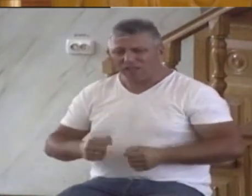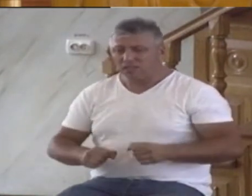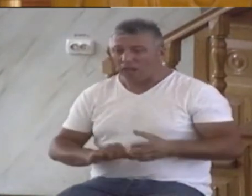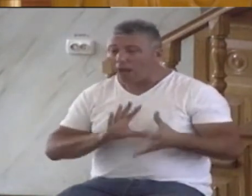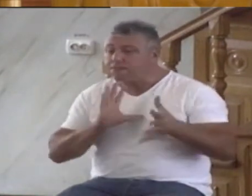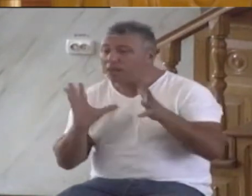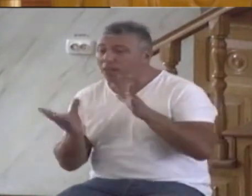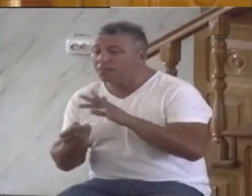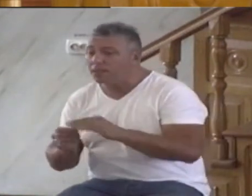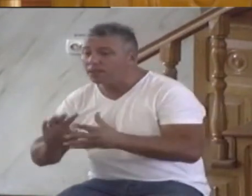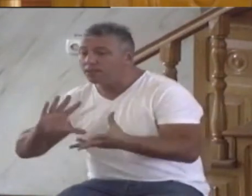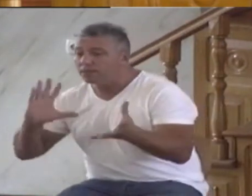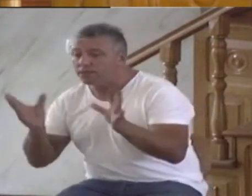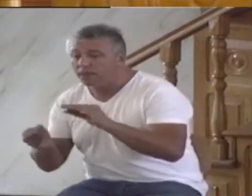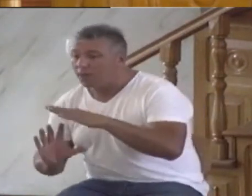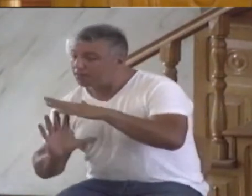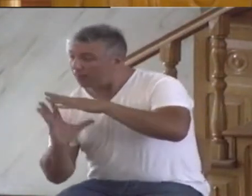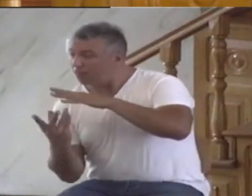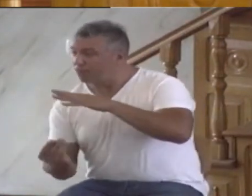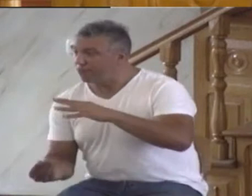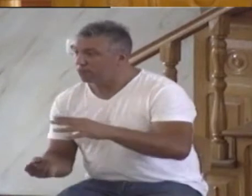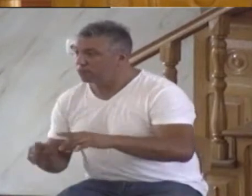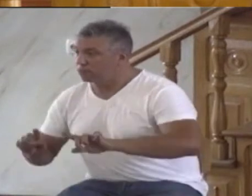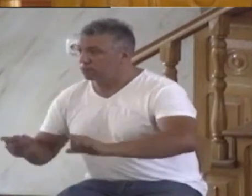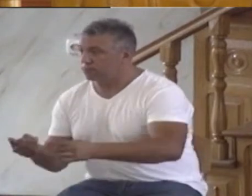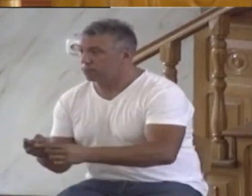Обратите внимание, что в этом положении